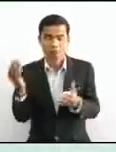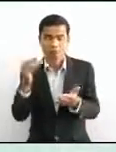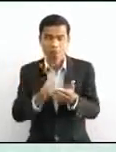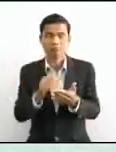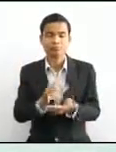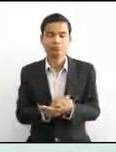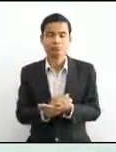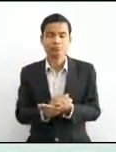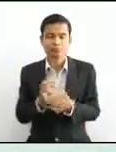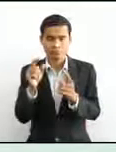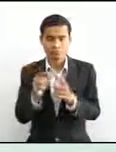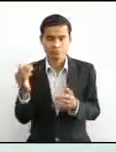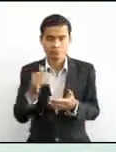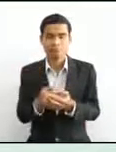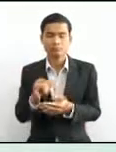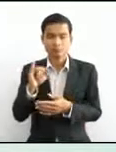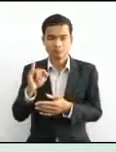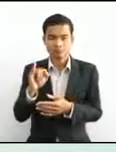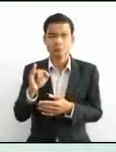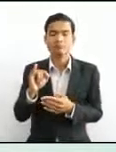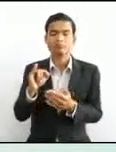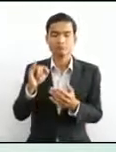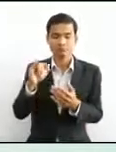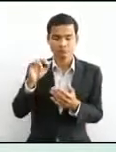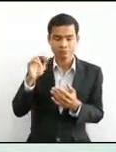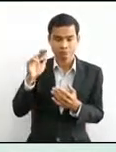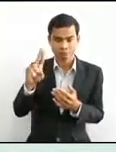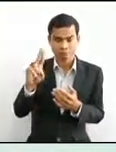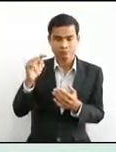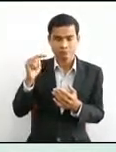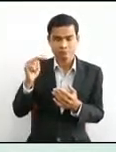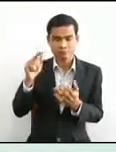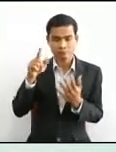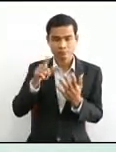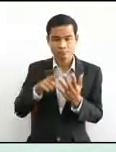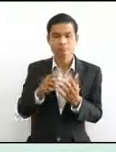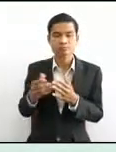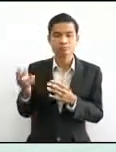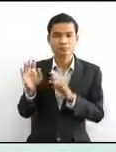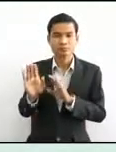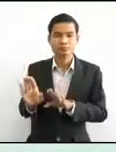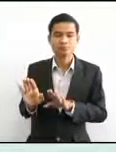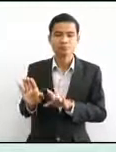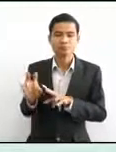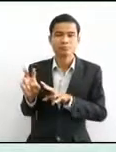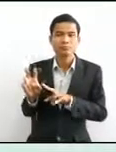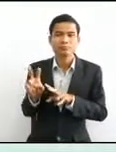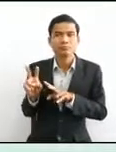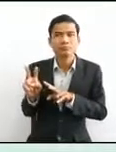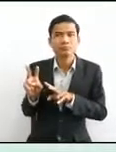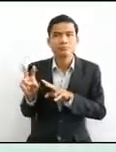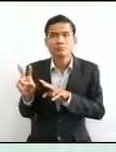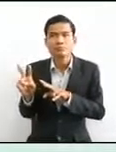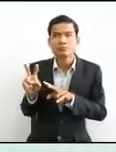ná. Tỏ, ai ổng. Chà, con sẽ đập tỏ nó ná. Ai